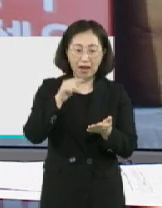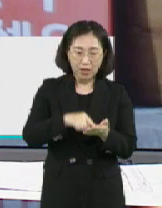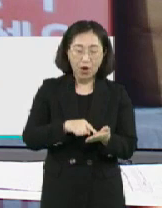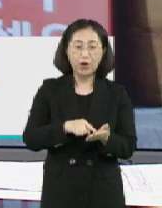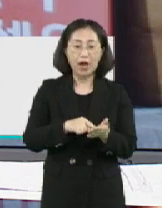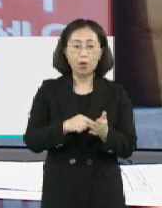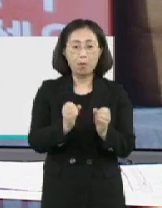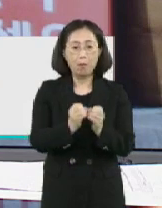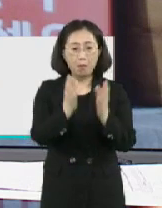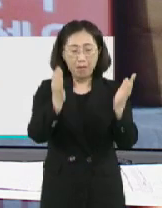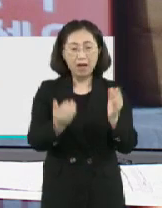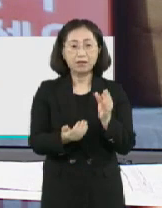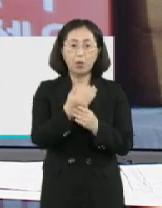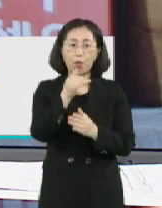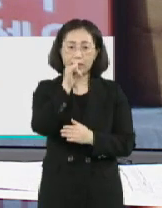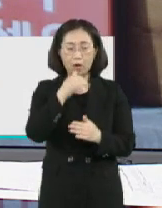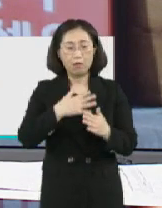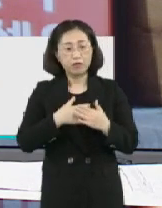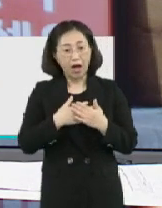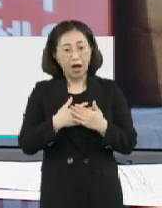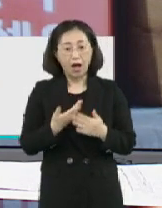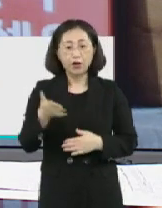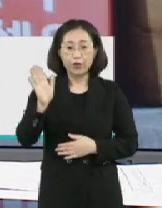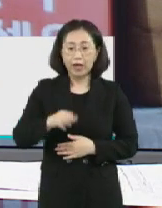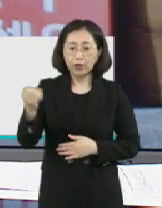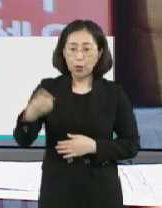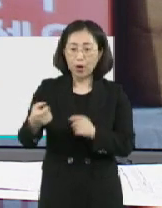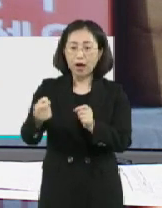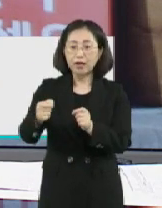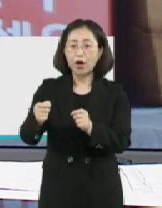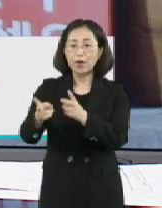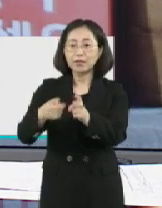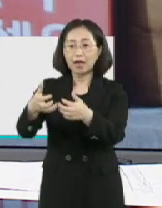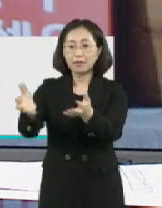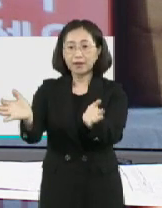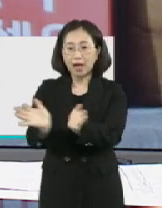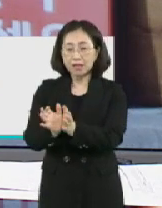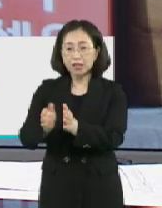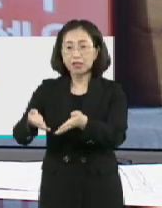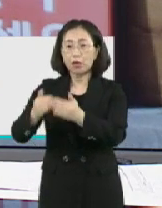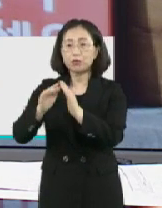발생해 불안한 상황에서 또 다른 산단 조성이 추진되면서